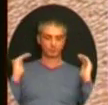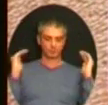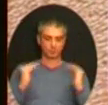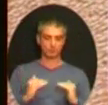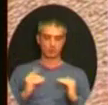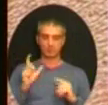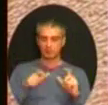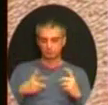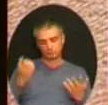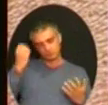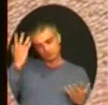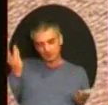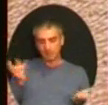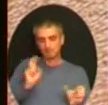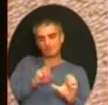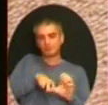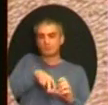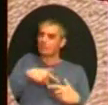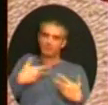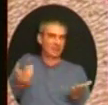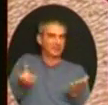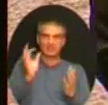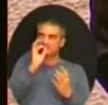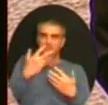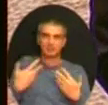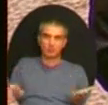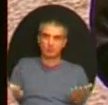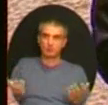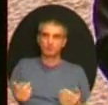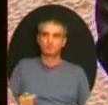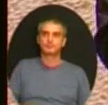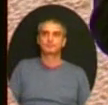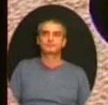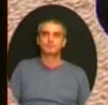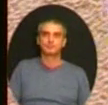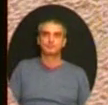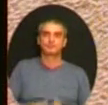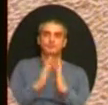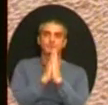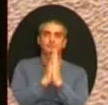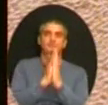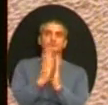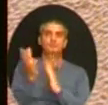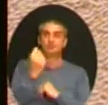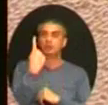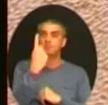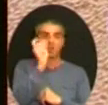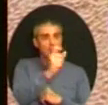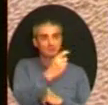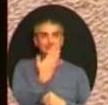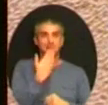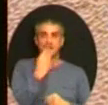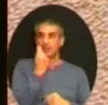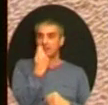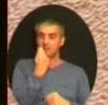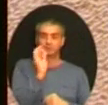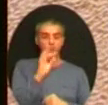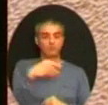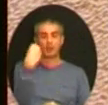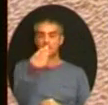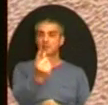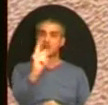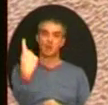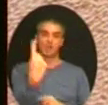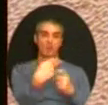כל אלה שסתם הם משתתפים ואין להם שום סיכוי. מבקשים שיקחו מכל אזרח ישראלי כסף, כדי לתת